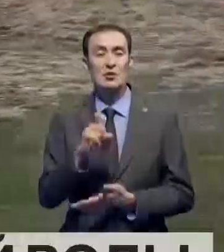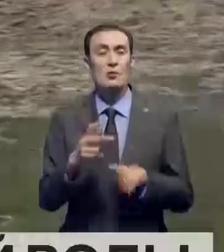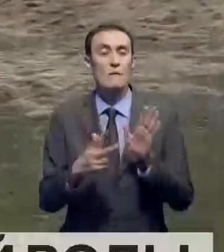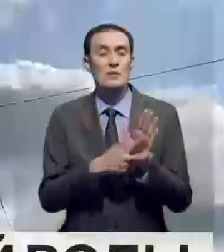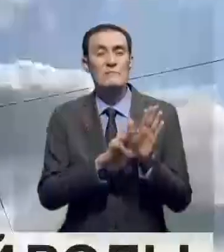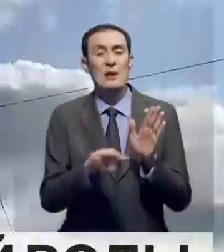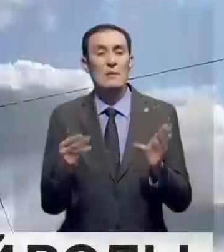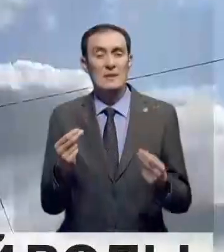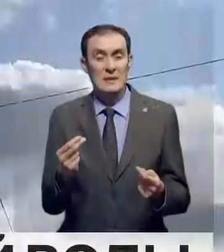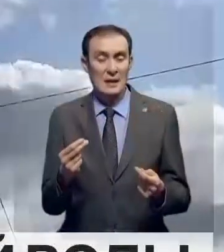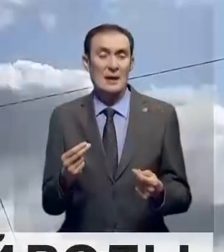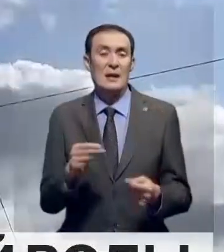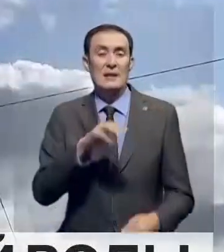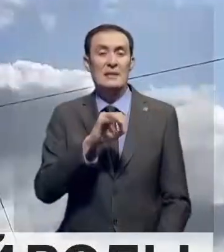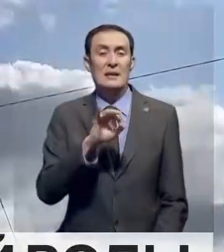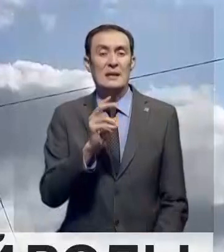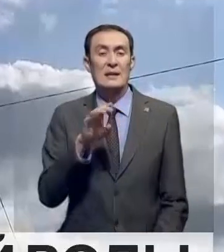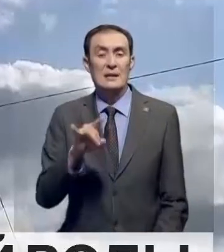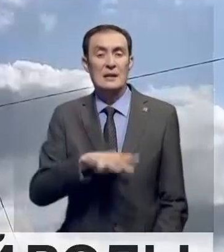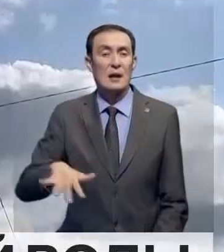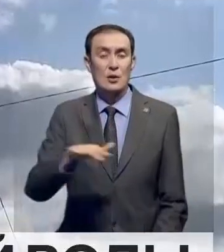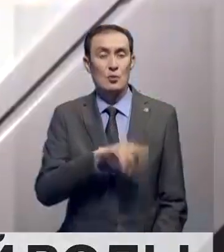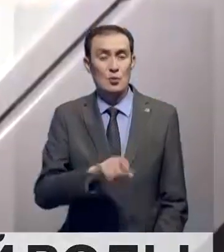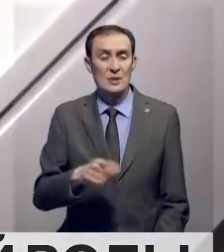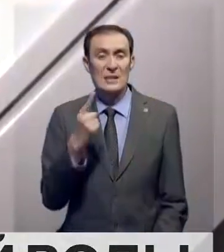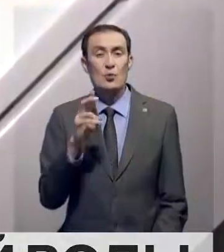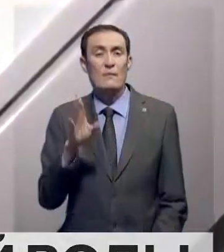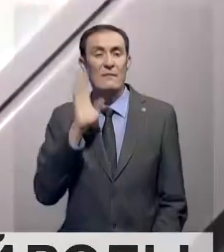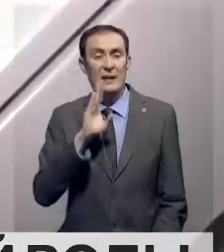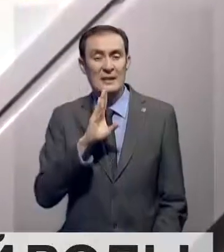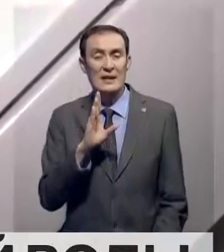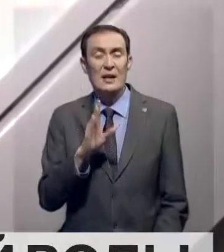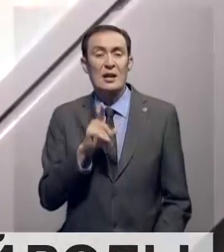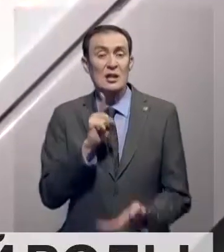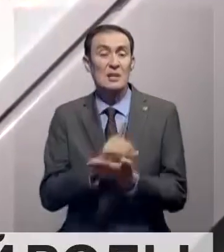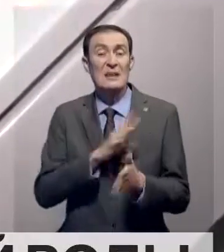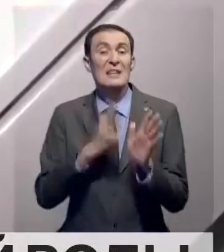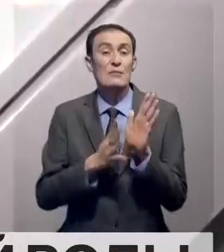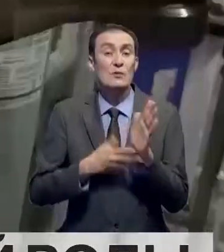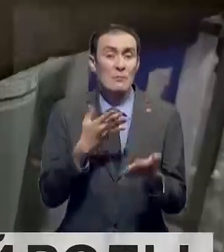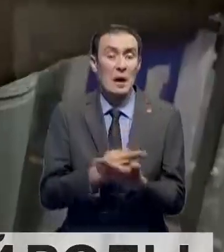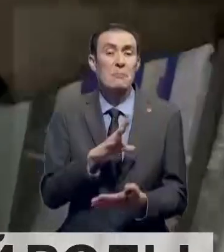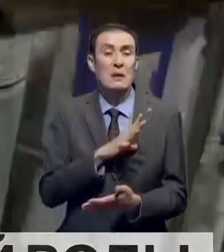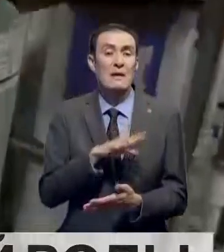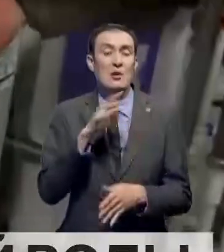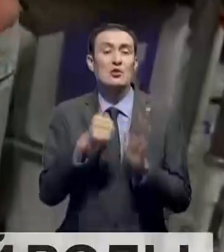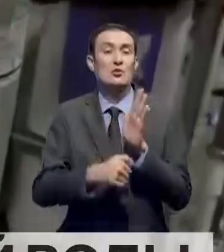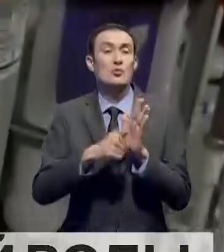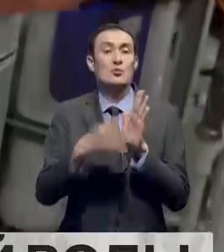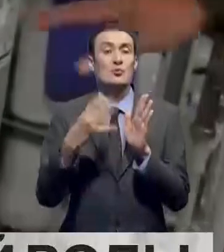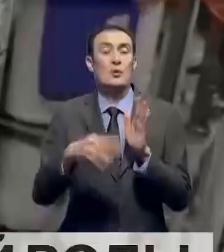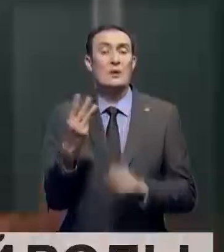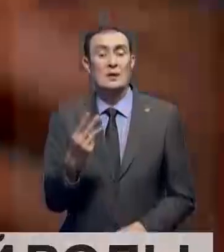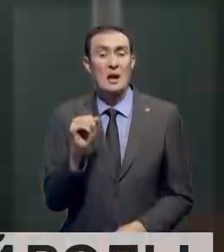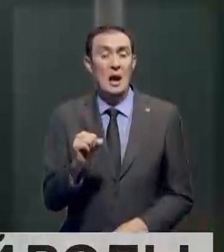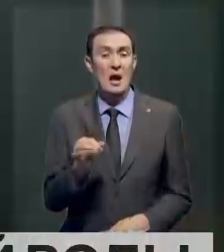составила 108 миллионов тенге. В Теректинском районе жители за кубометр воды вместо 90 тенге платили 643.